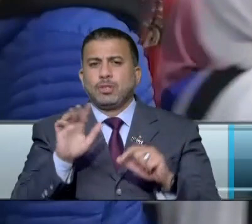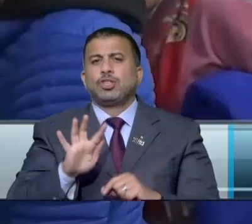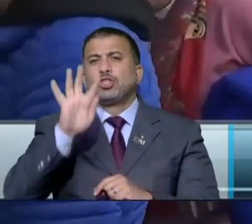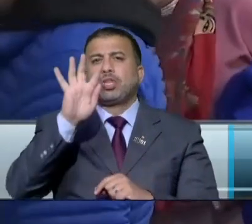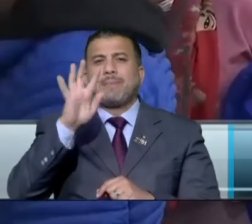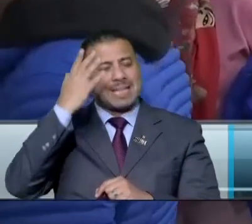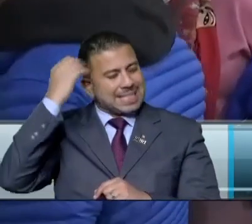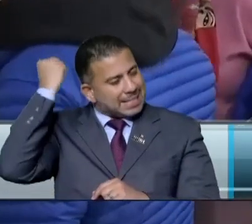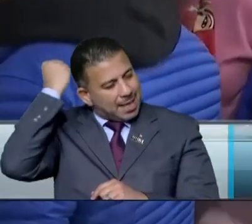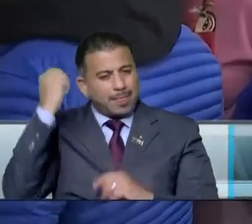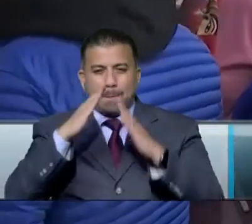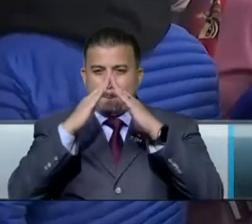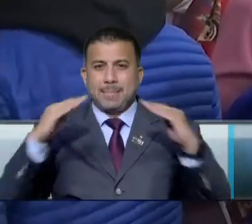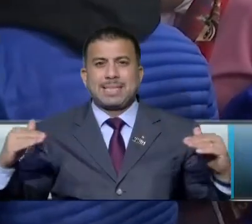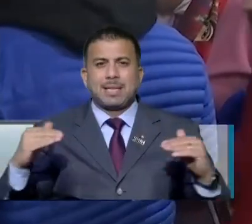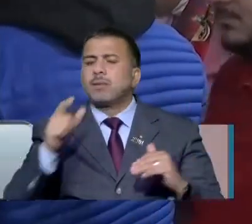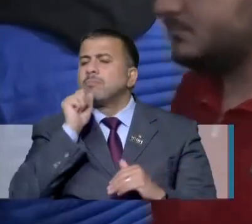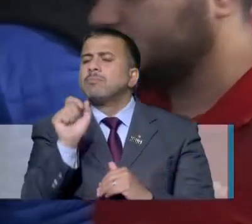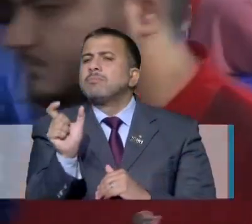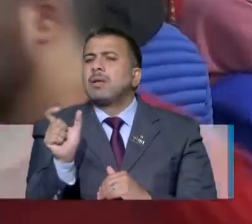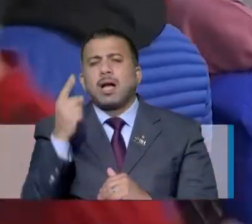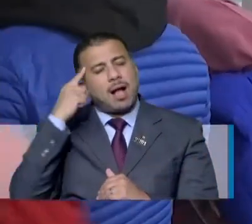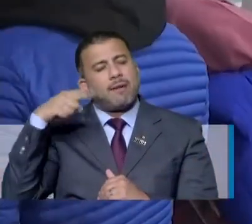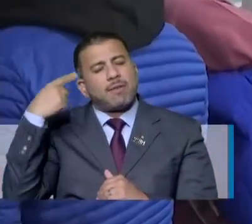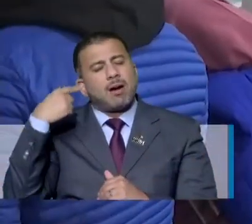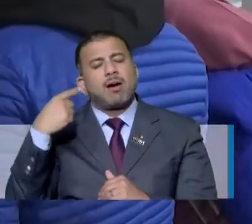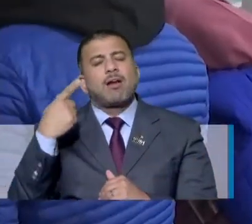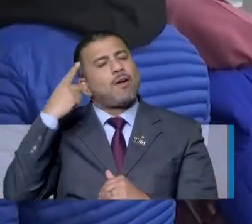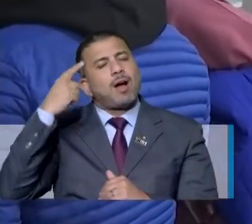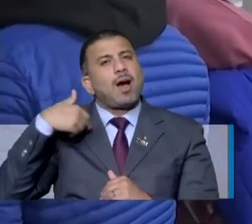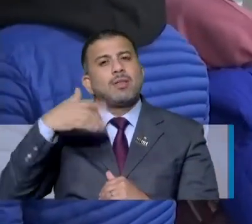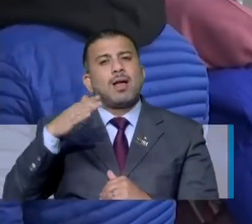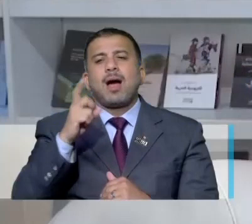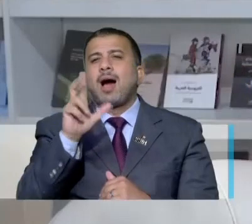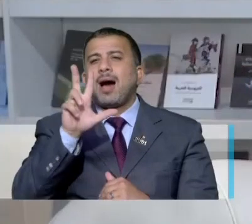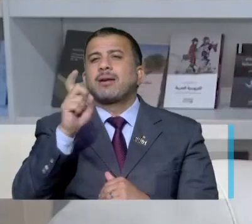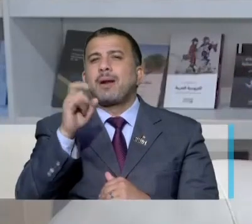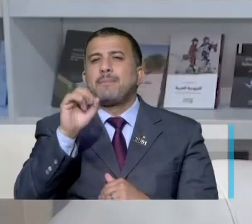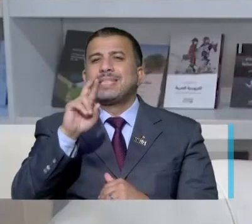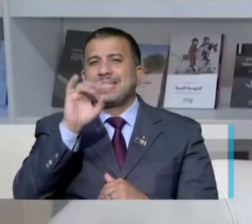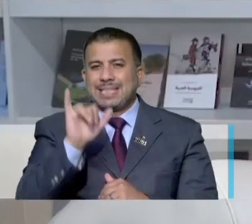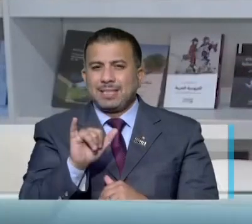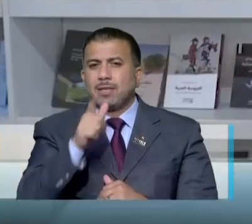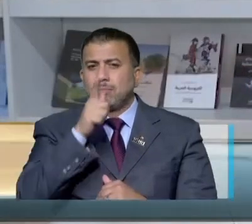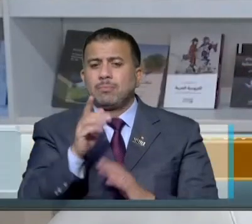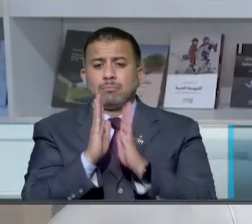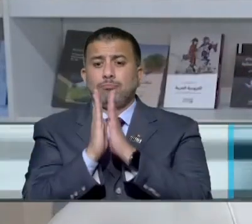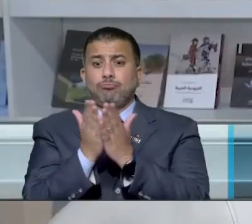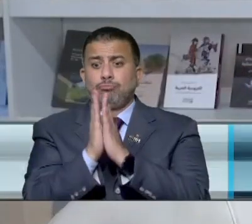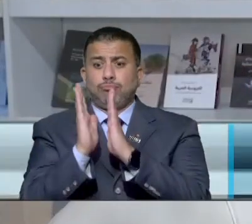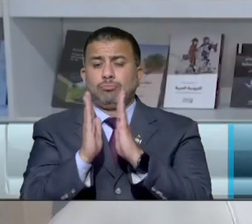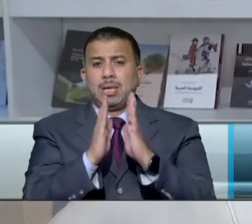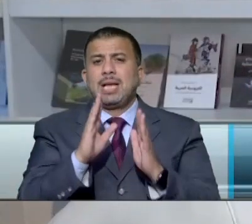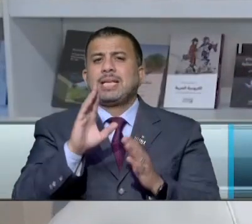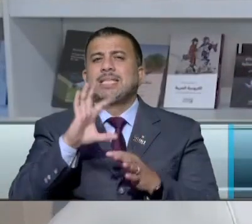مصر يعني، وما تكشف عنه هذه النصوص من أفكار الخلود الرمزي وهكذا. من إصدارات معهد الشارقة المهمة